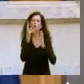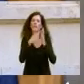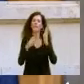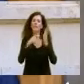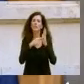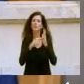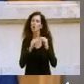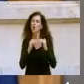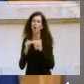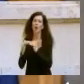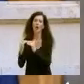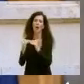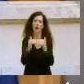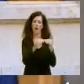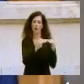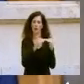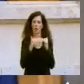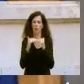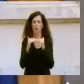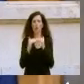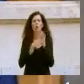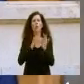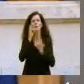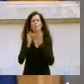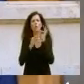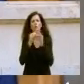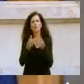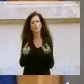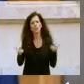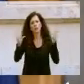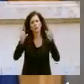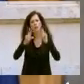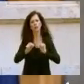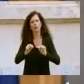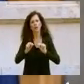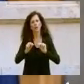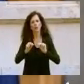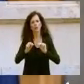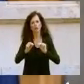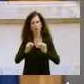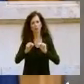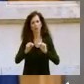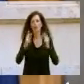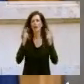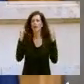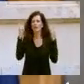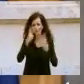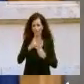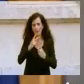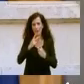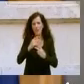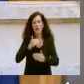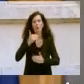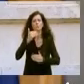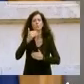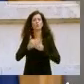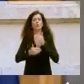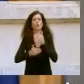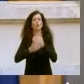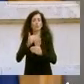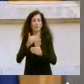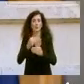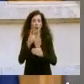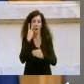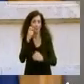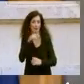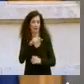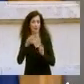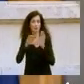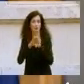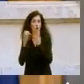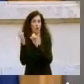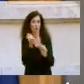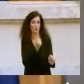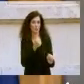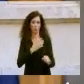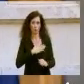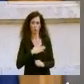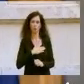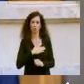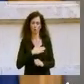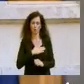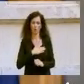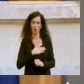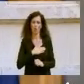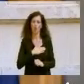significa ristabilire una reale progressività come previsto nella nostra costituzione in modo poi